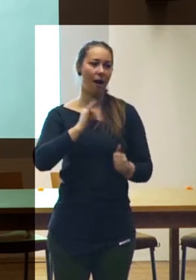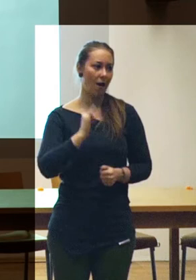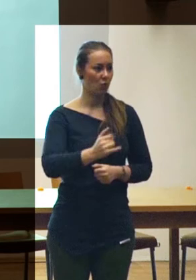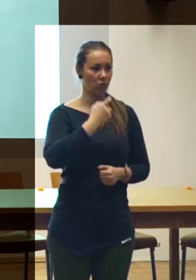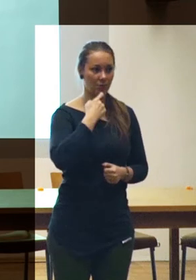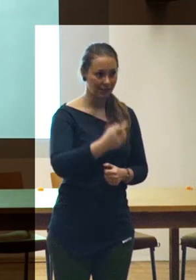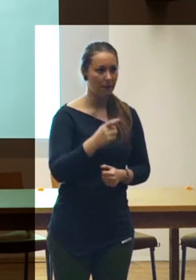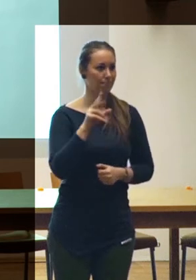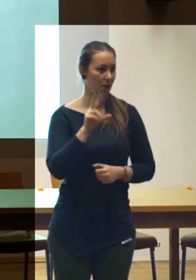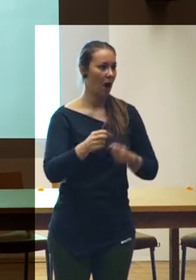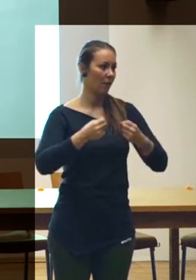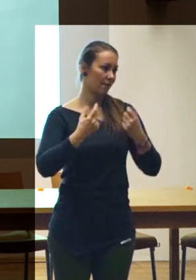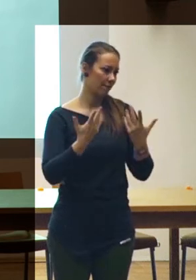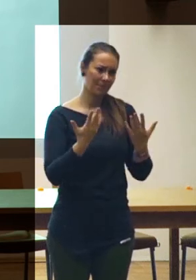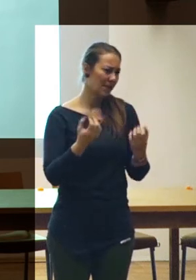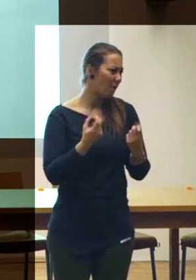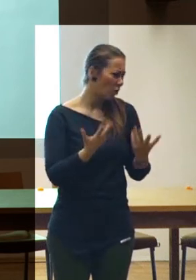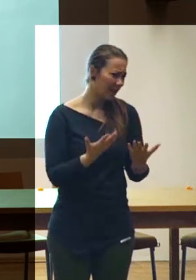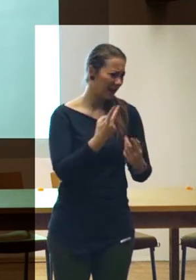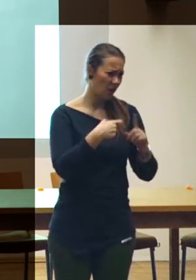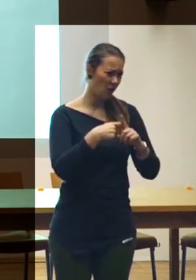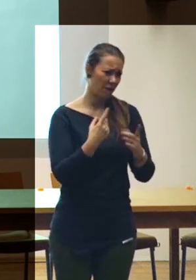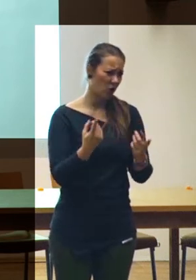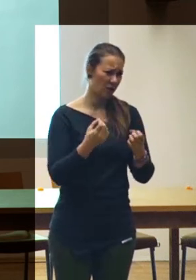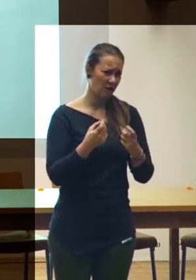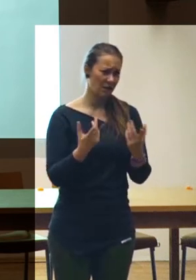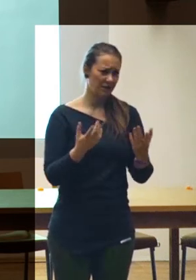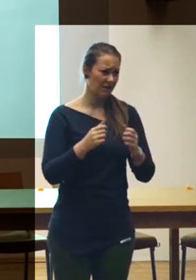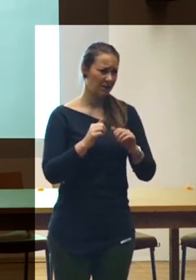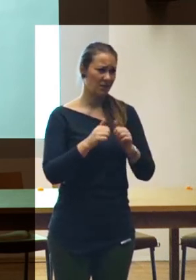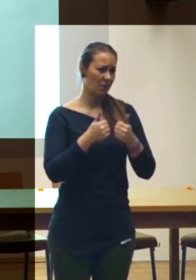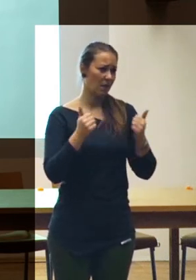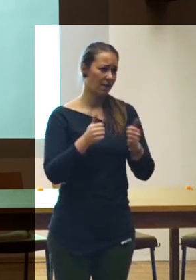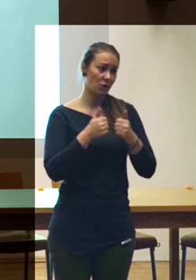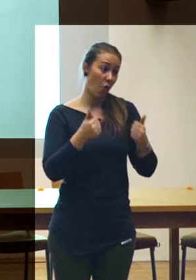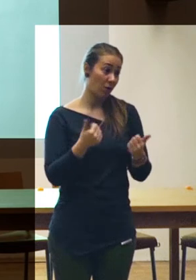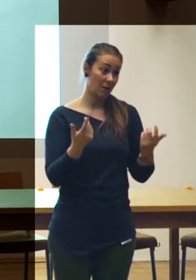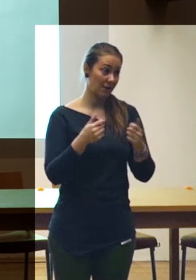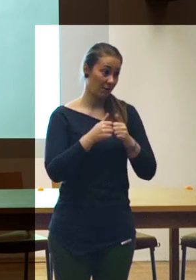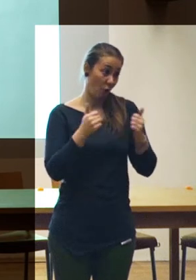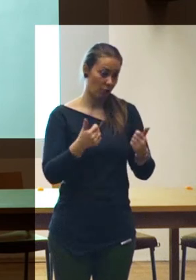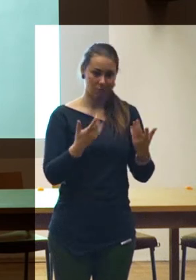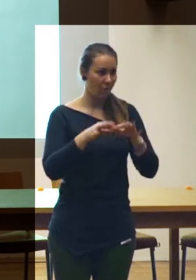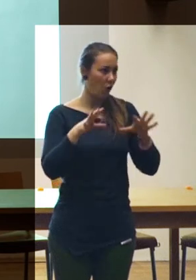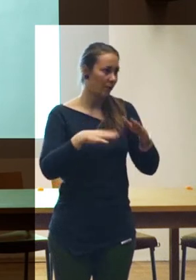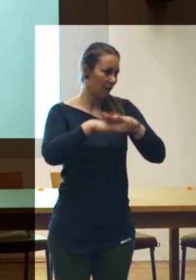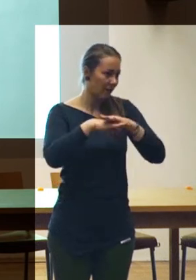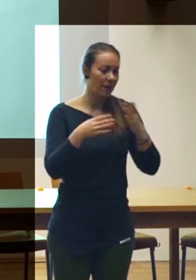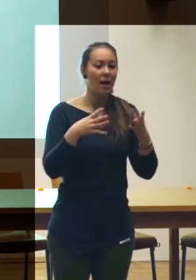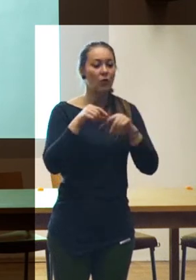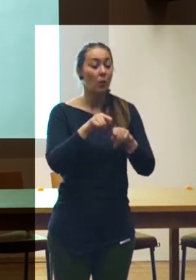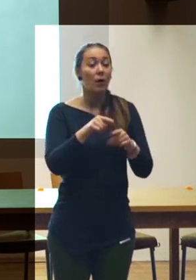teď myslím si, že to nejdůležitější na kvótách je, že mění celou nějakou